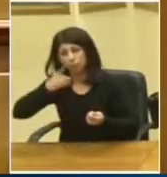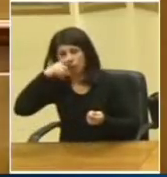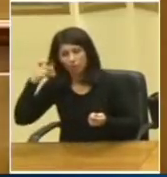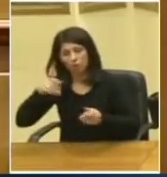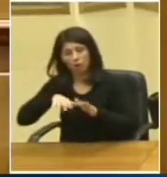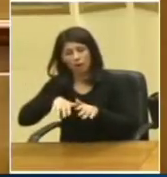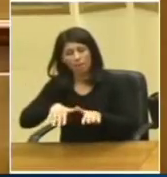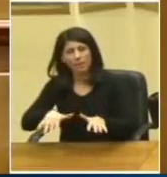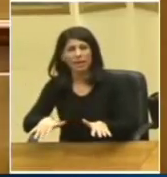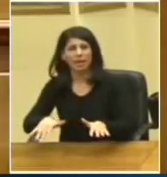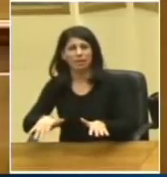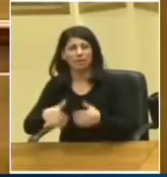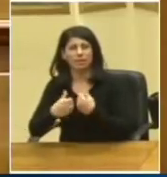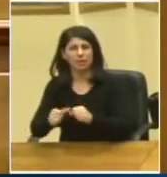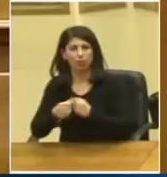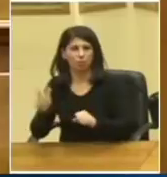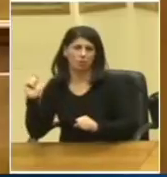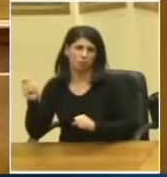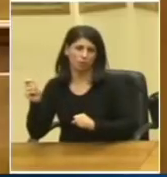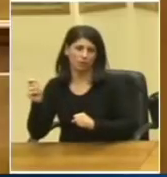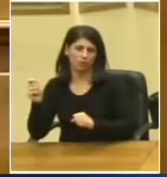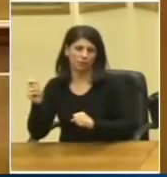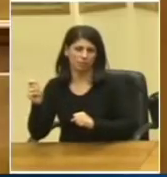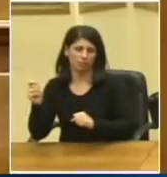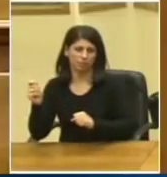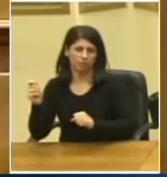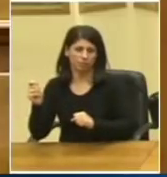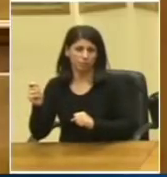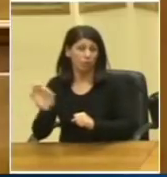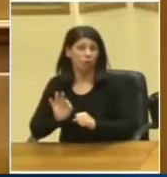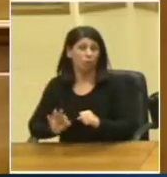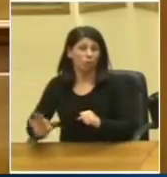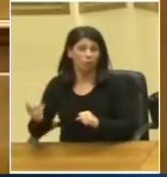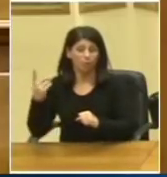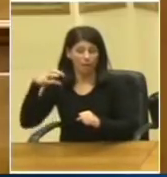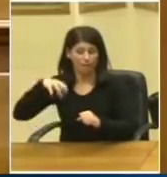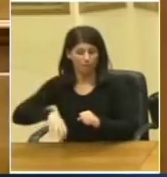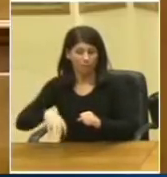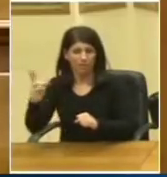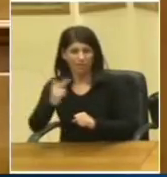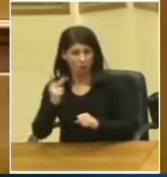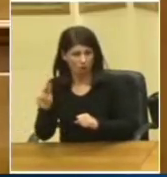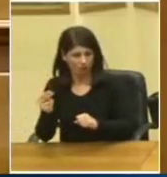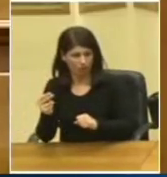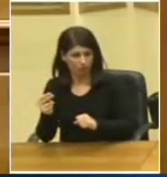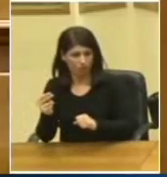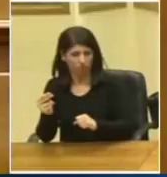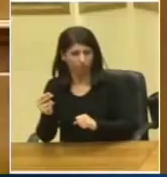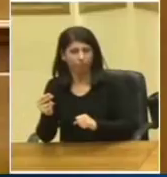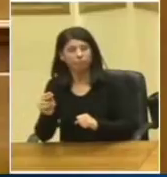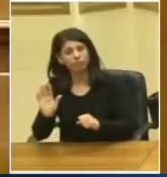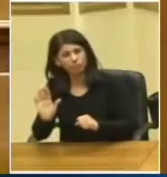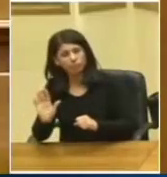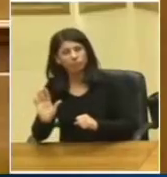επηρεάσει τις ασκούμενες πολιτικές. Βρισκόμαστε σε μια εποχή όπου ο κοινοβουλευτισμός, αλλά και